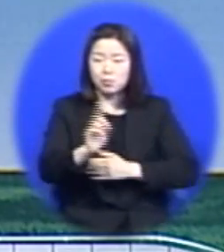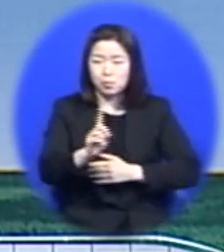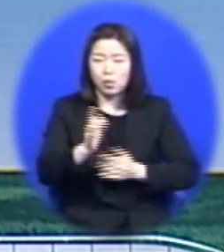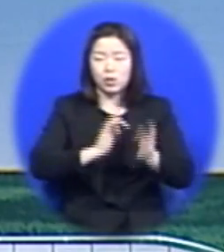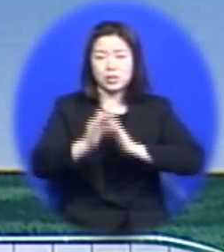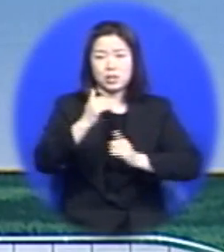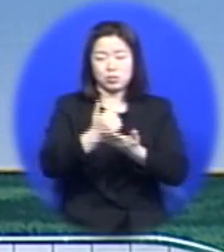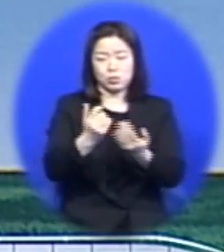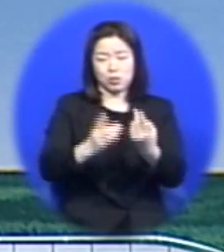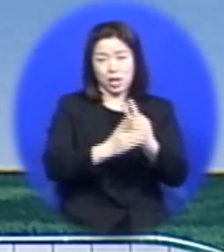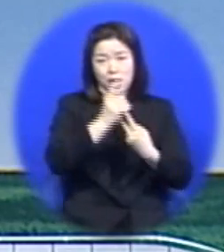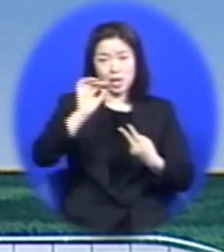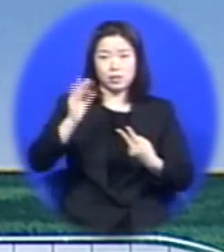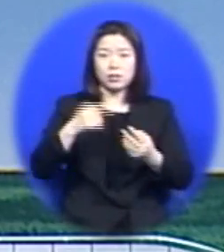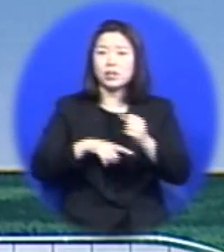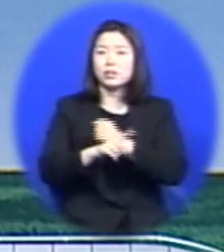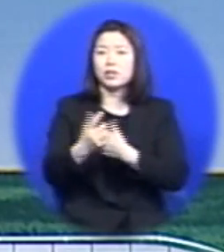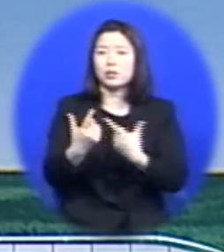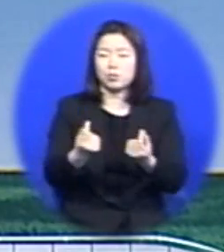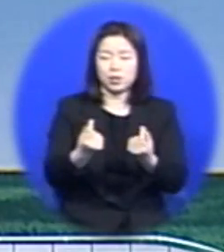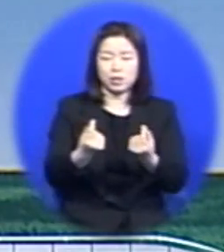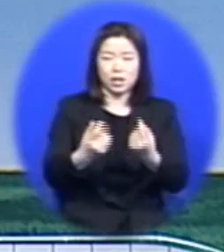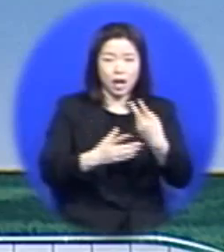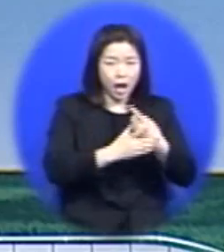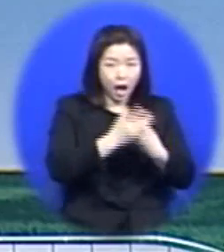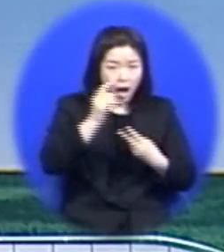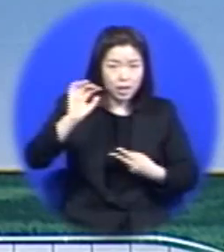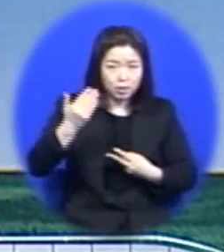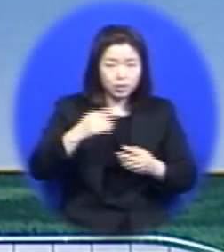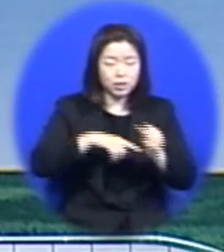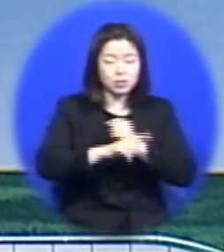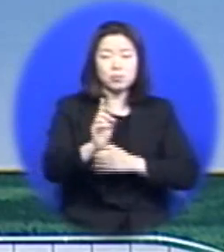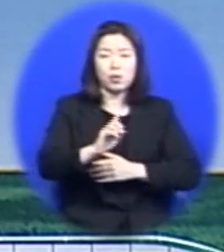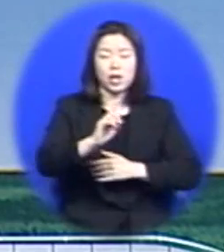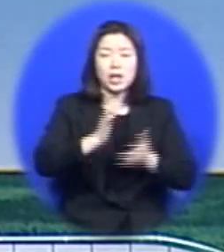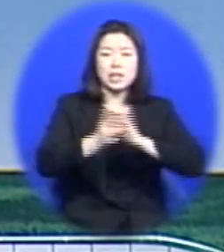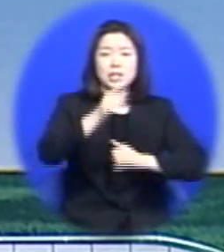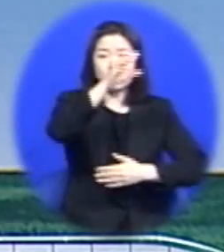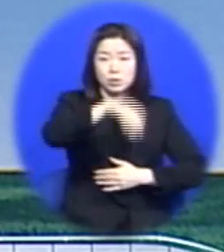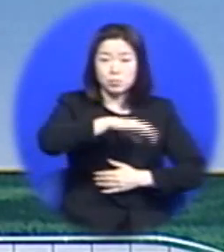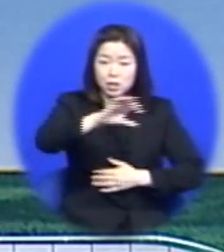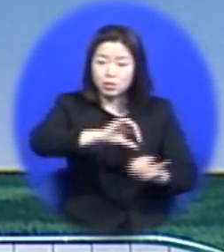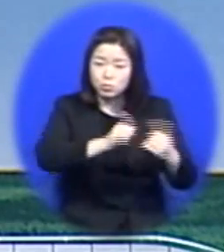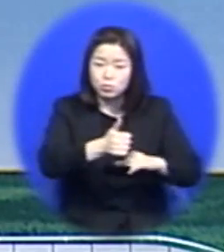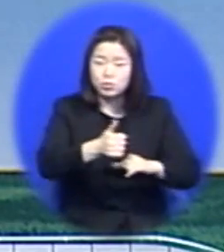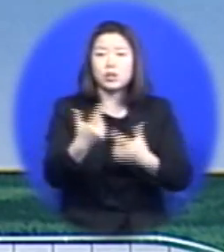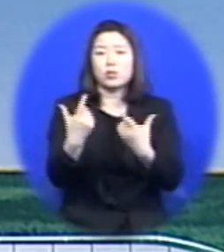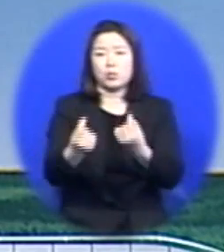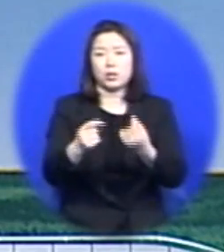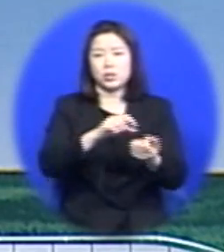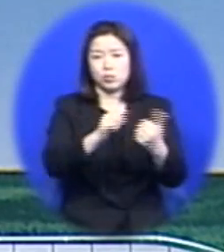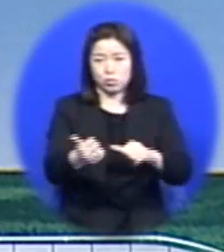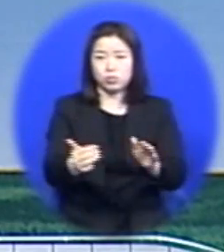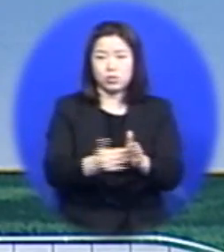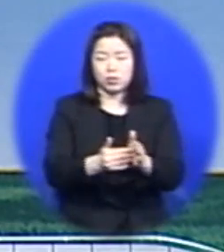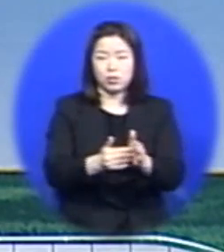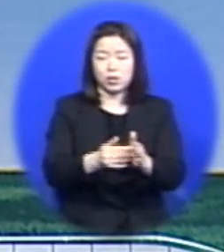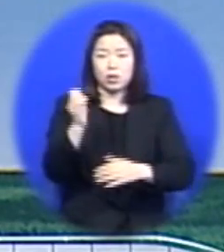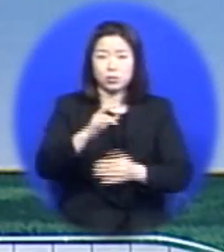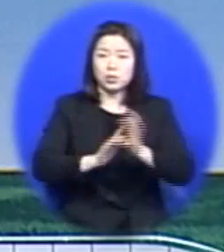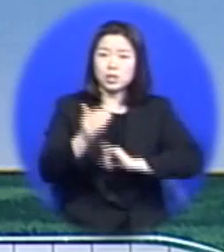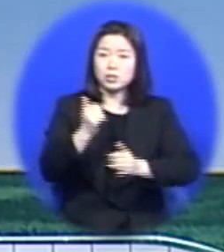되었다는 겁니다. 하나가 되었다는 의미는 예수님이 십자가에 죽으실 때 그도 죽었다는 겁니다. 그리고 예수님이